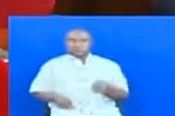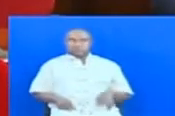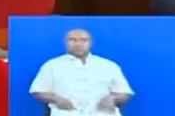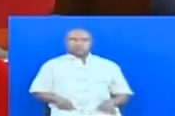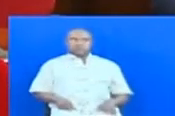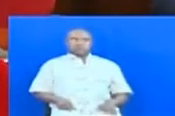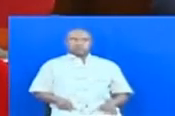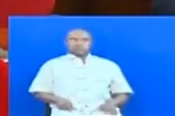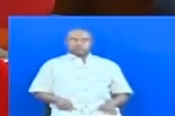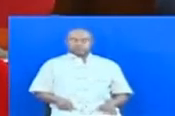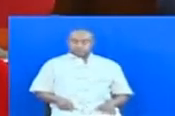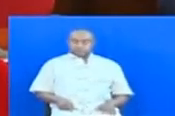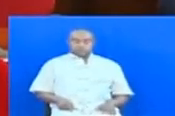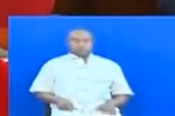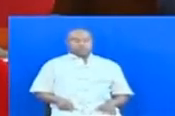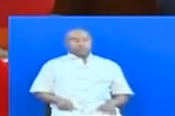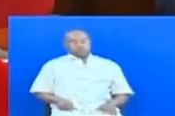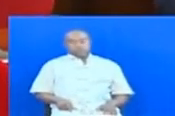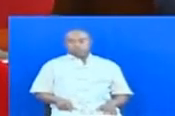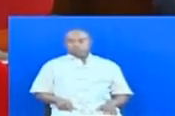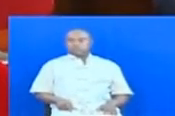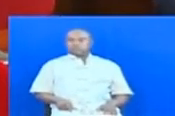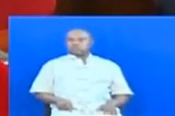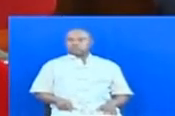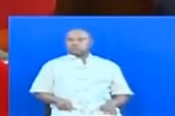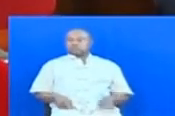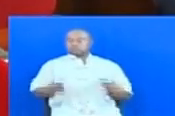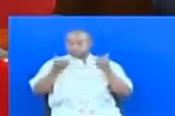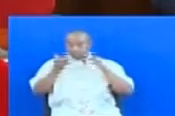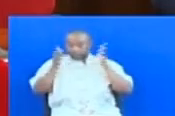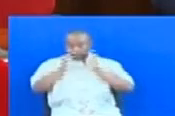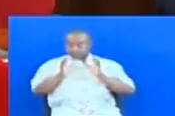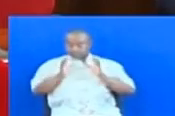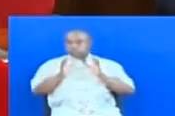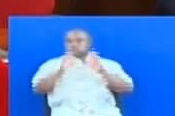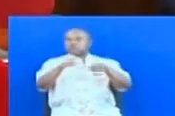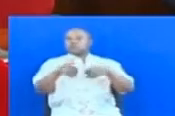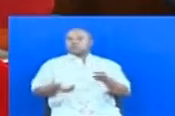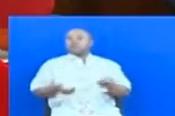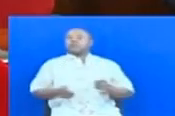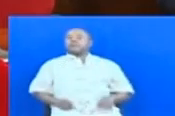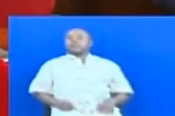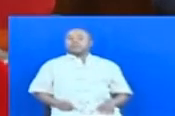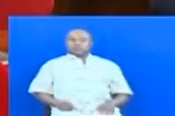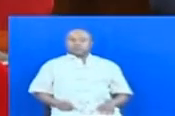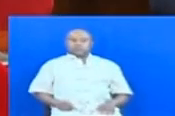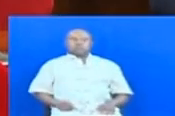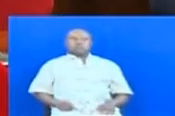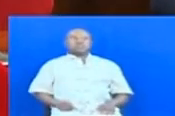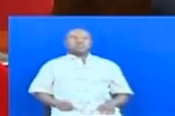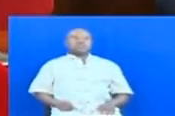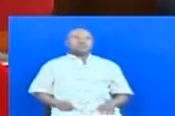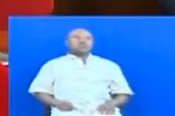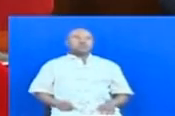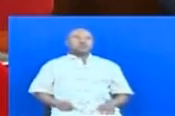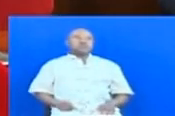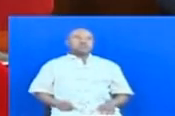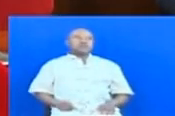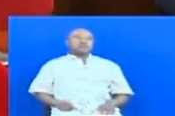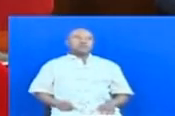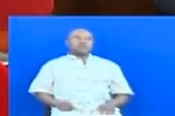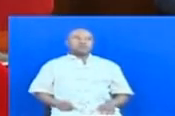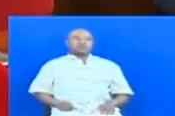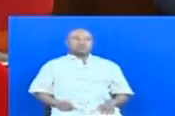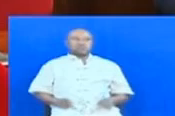hoja hii ya kamati ya kudumu ya bunge ya LAK. Mheshimiwa naibu spika,